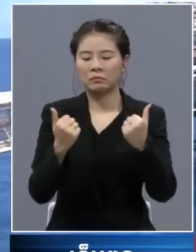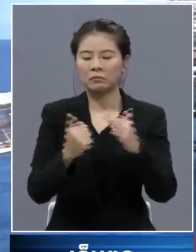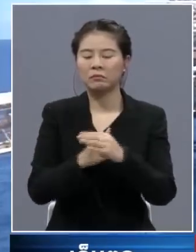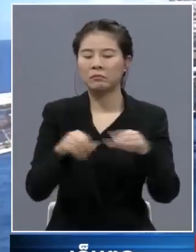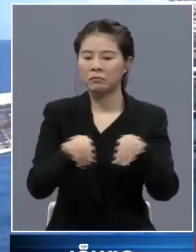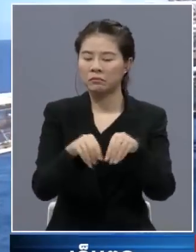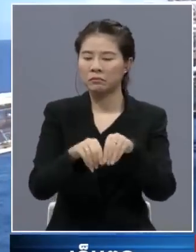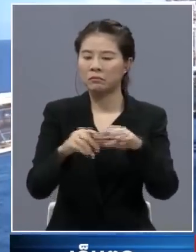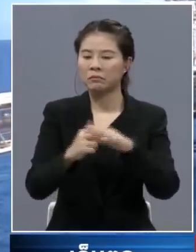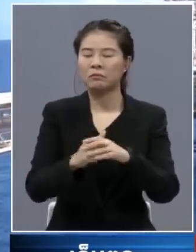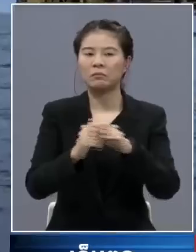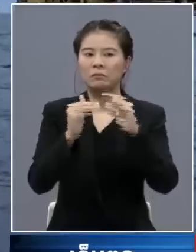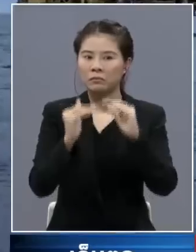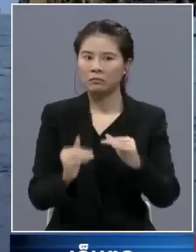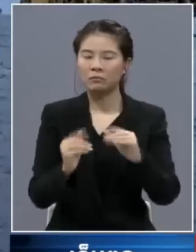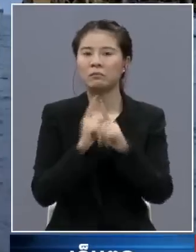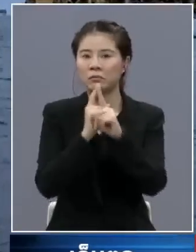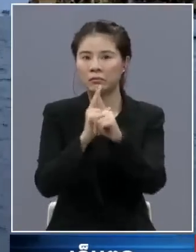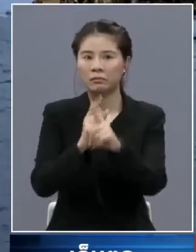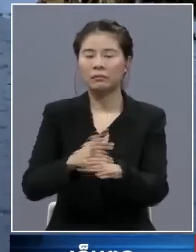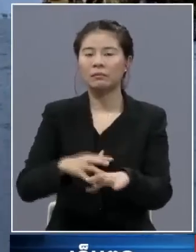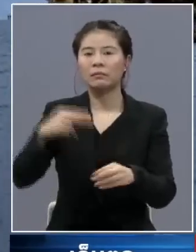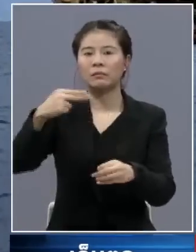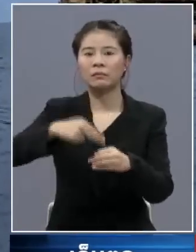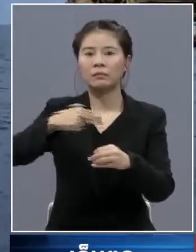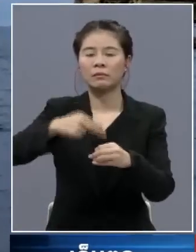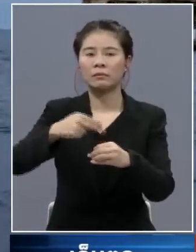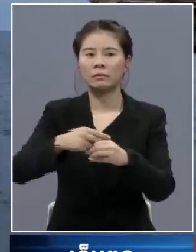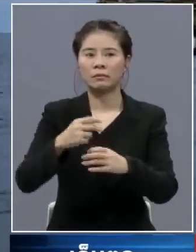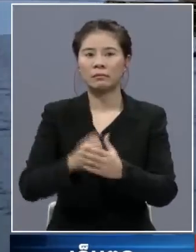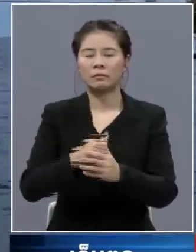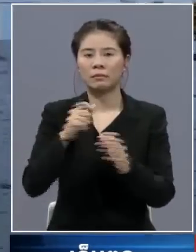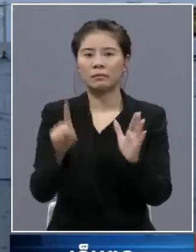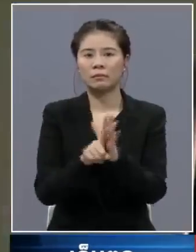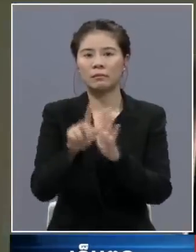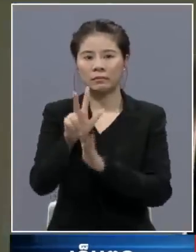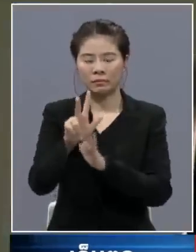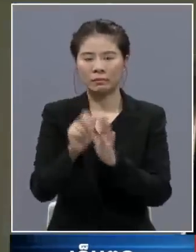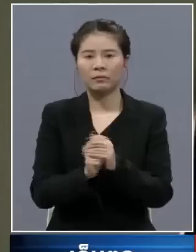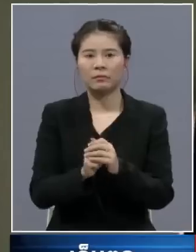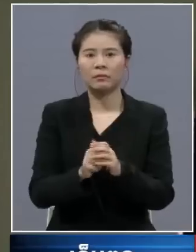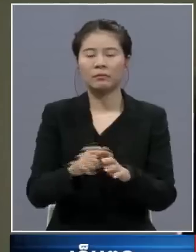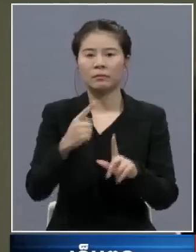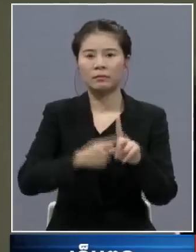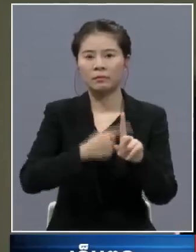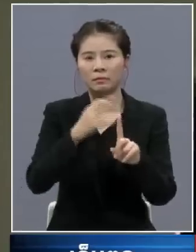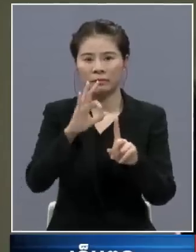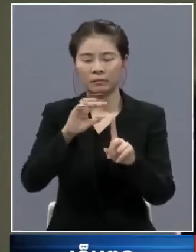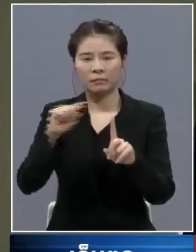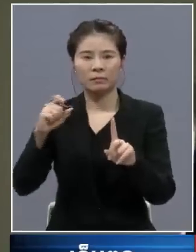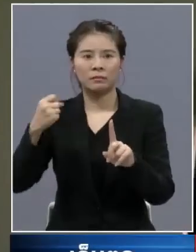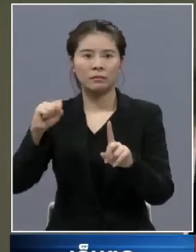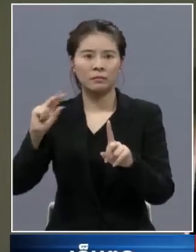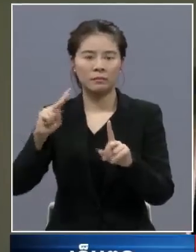วงก็บอกว่าลดค่าไฟได้ค่าไฟฟ้างวดที่3ของปีนี้ครับเดือนกันยายนถึงธันวาคมจะลดลงได้แ